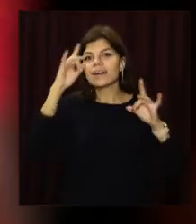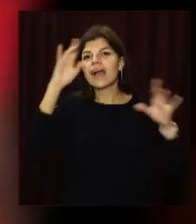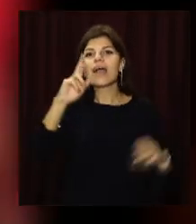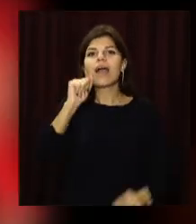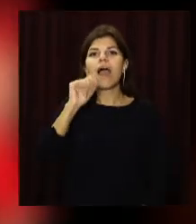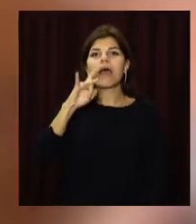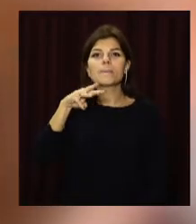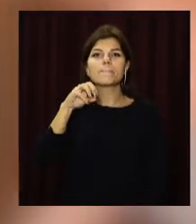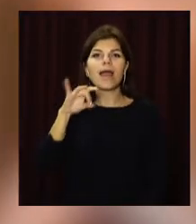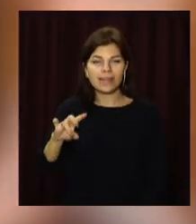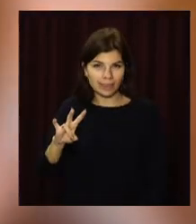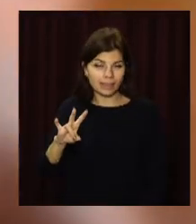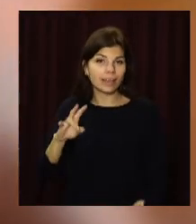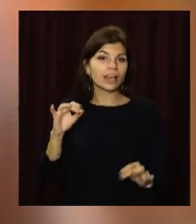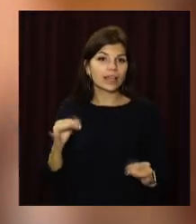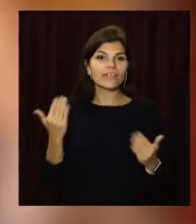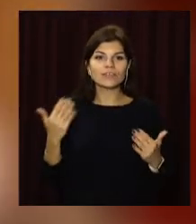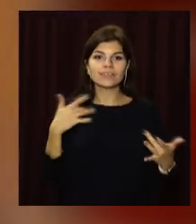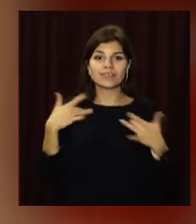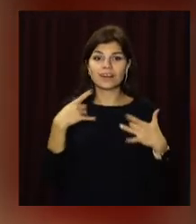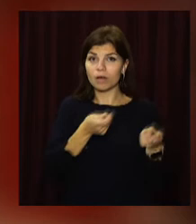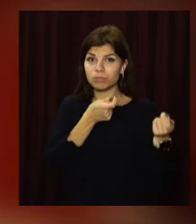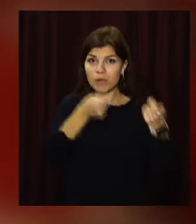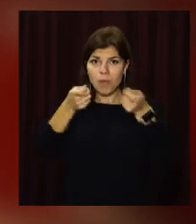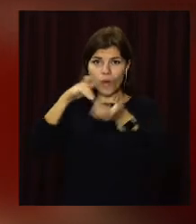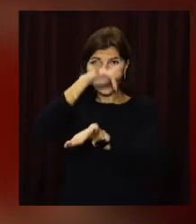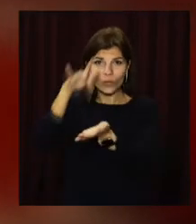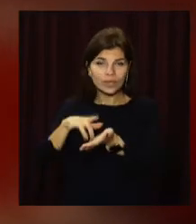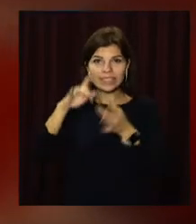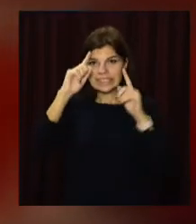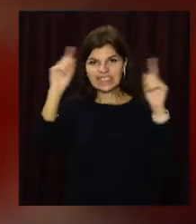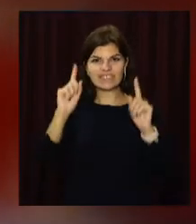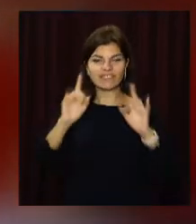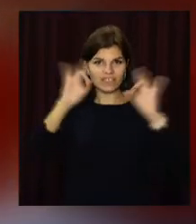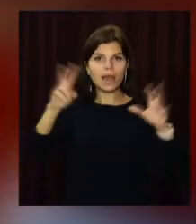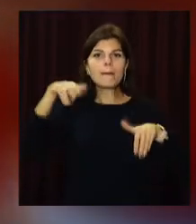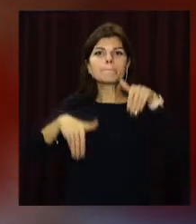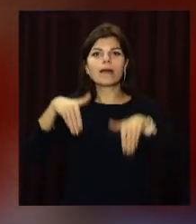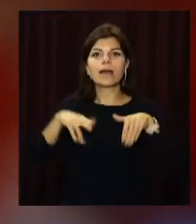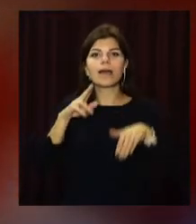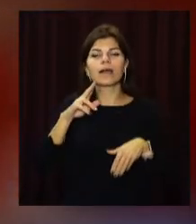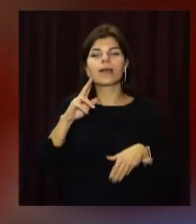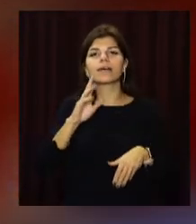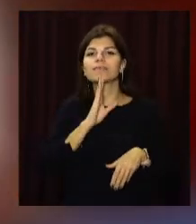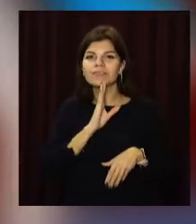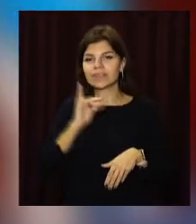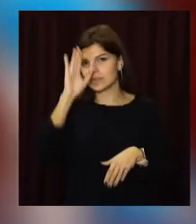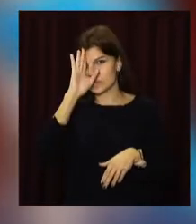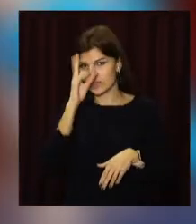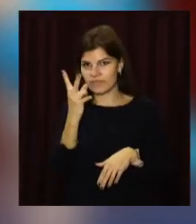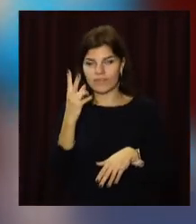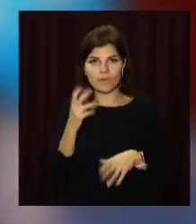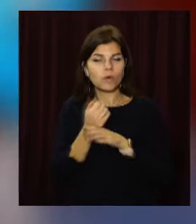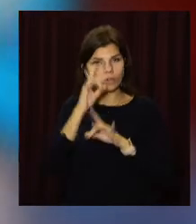спектакль «Кармен Сюї» та «Шахерезада». З гастролями у Дніпрі виступали зірки українського балету – Катерина Кухар та